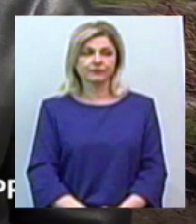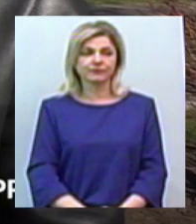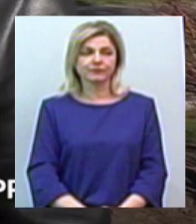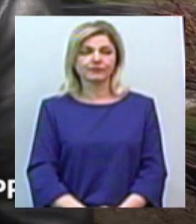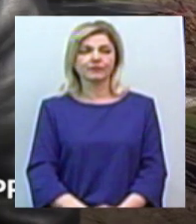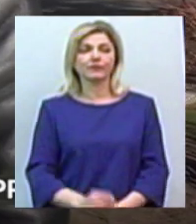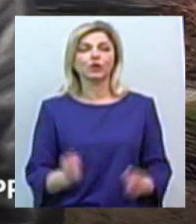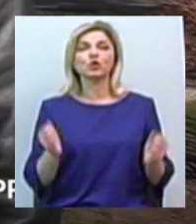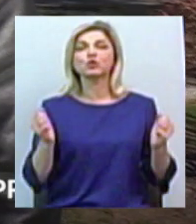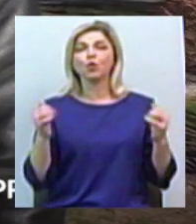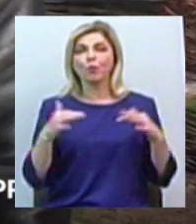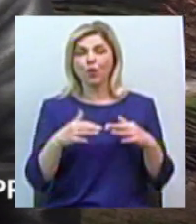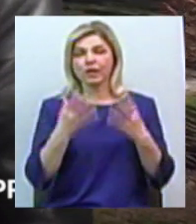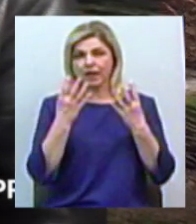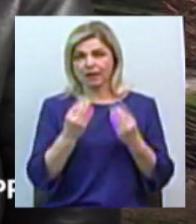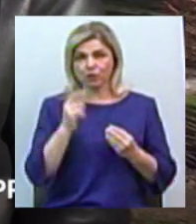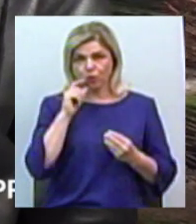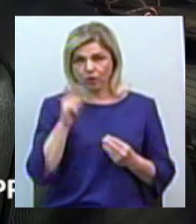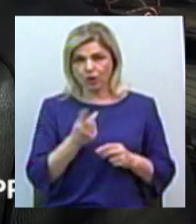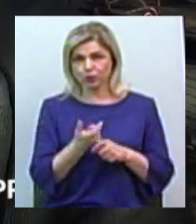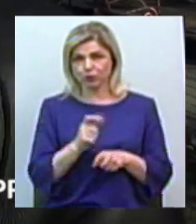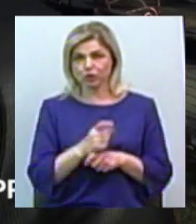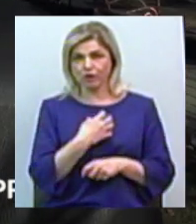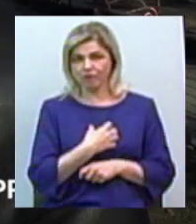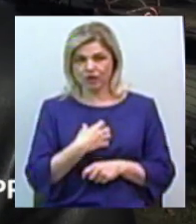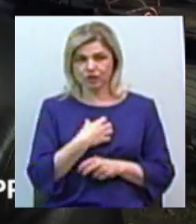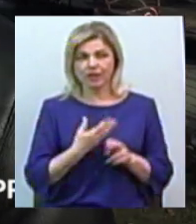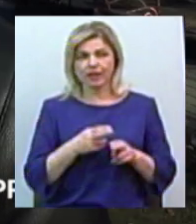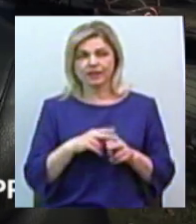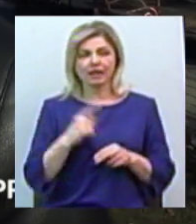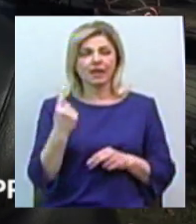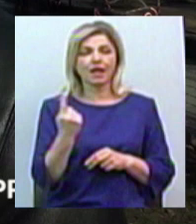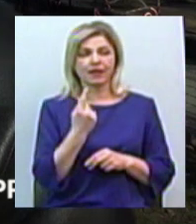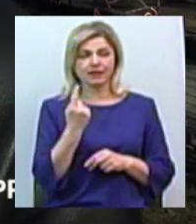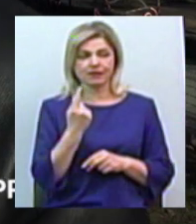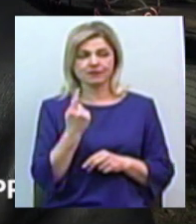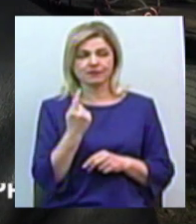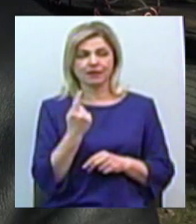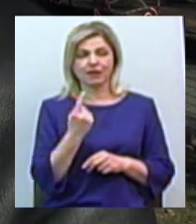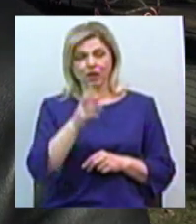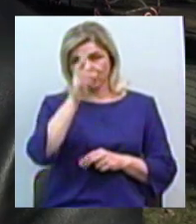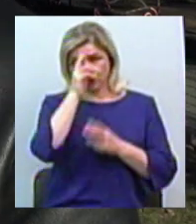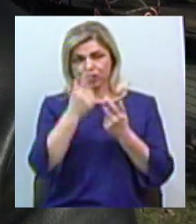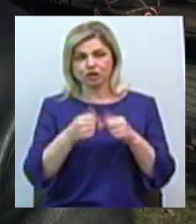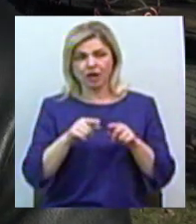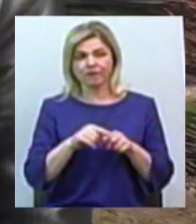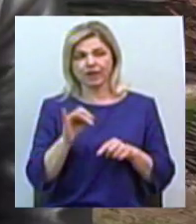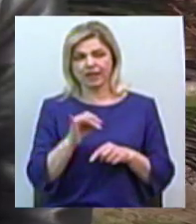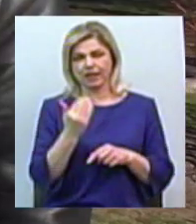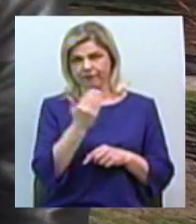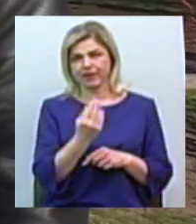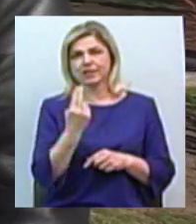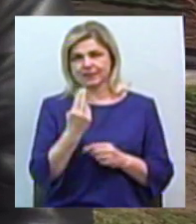Соборність для України дуже важлива, тому що це єдність держави, її